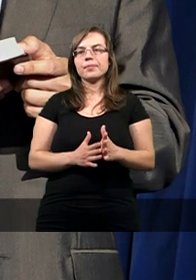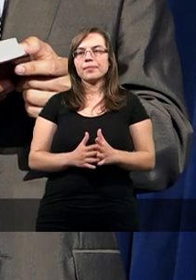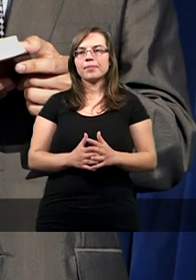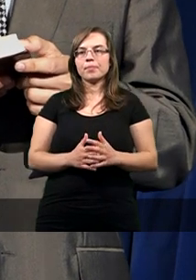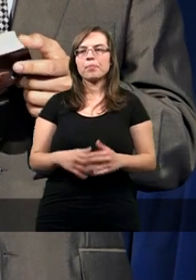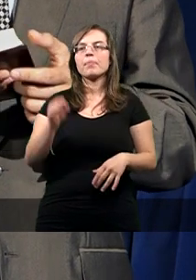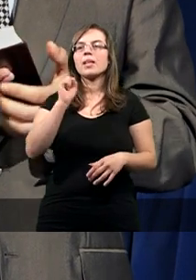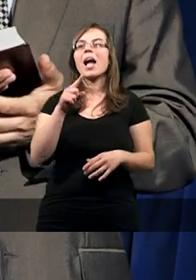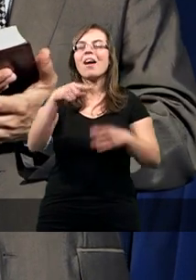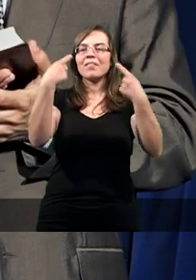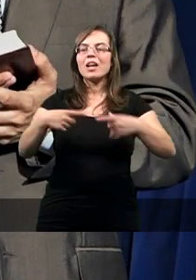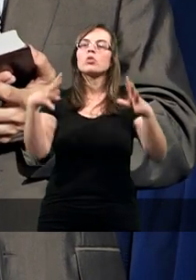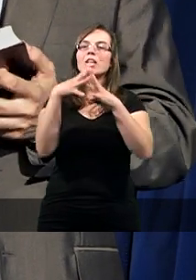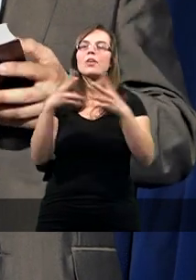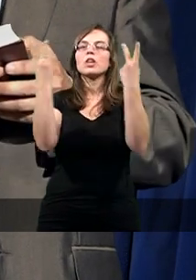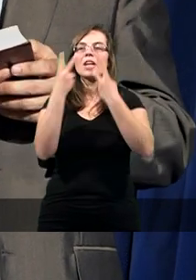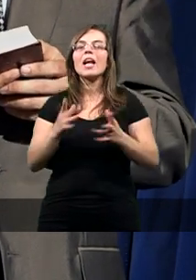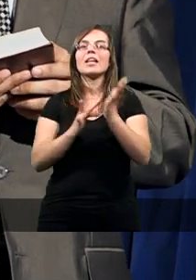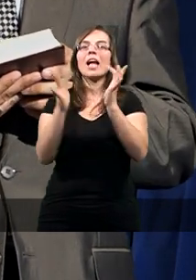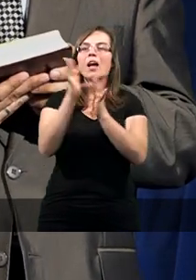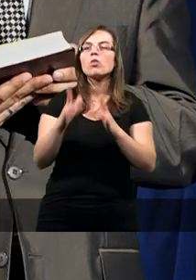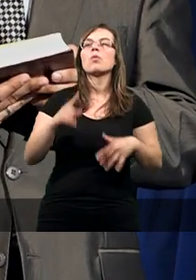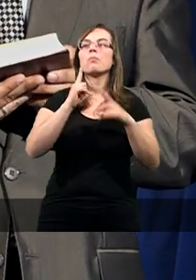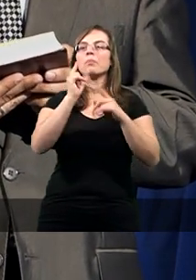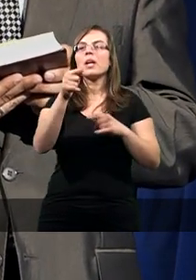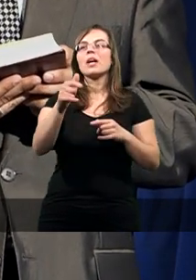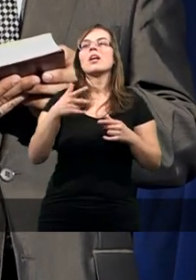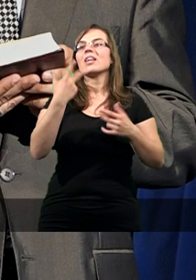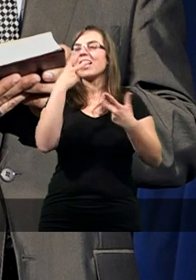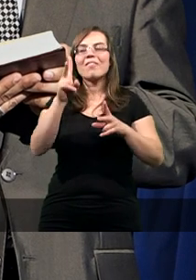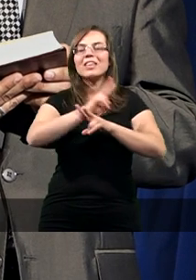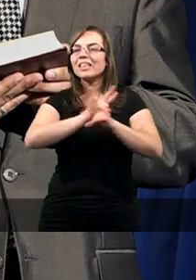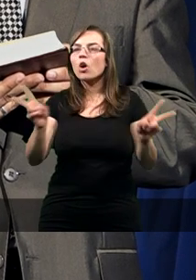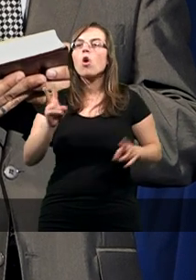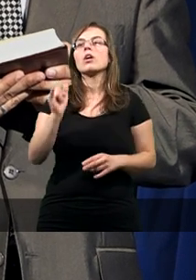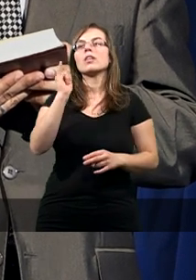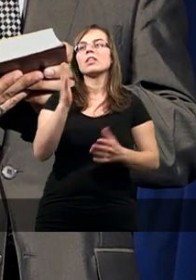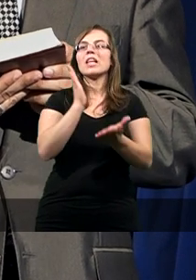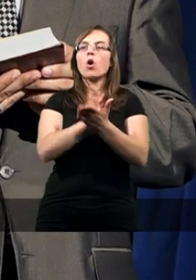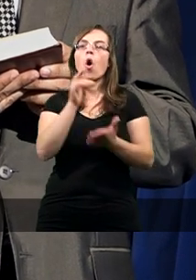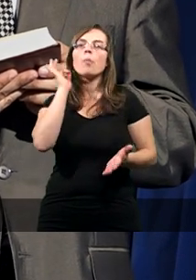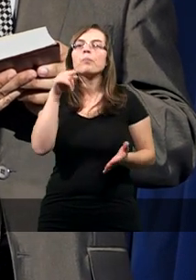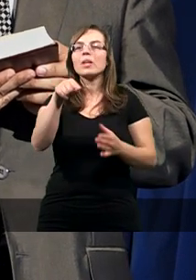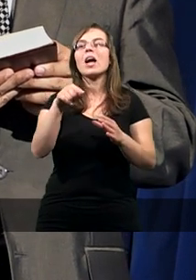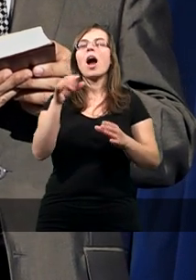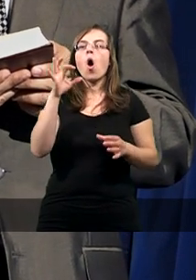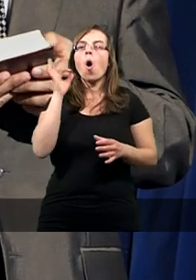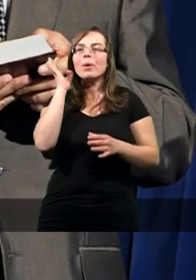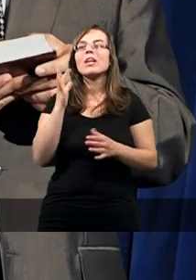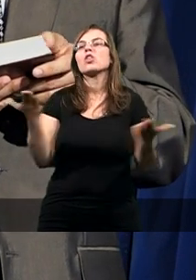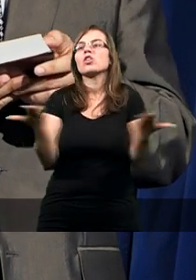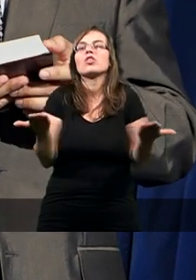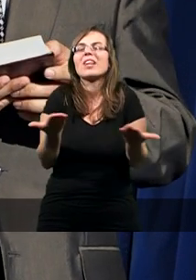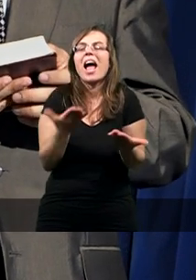you? A w wierszu 10 czytamy, a Jezus podniósł się i nie widząc nikogo, tylko kobietę, rzekł jej,